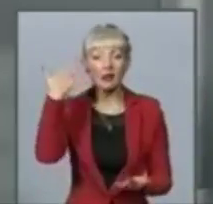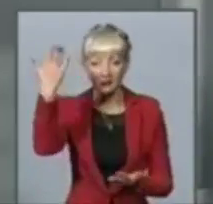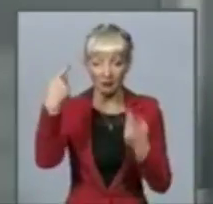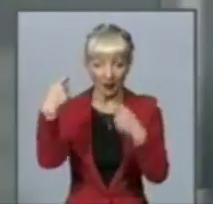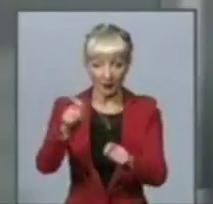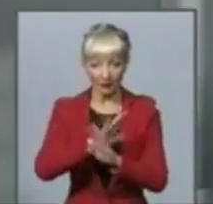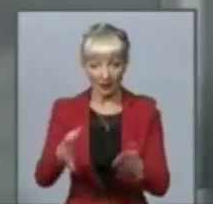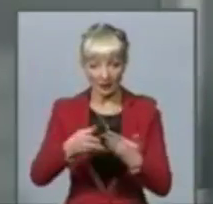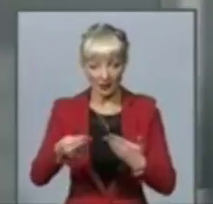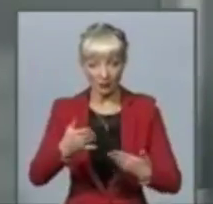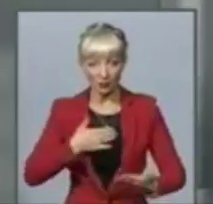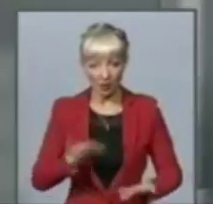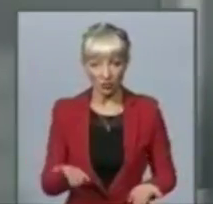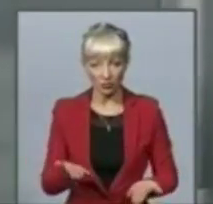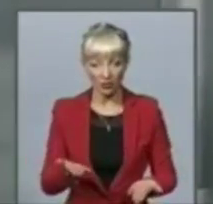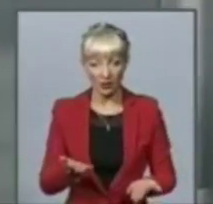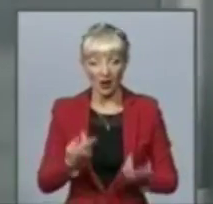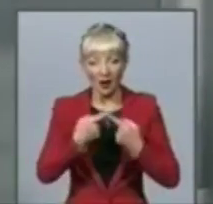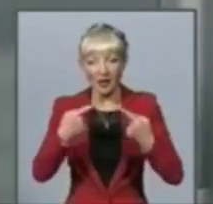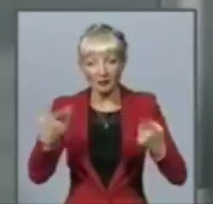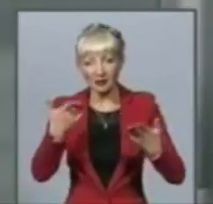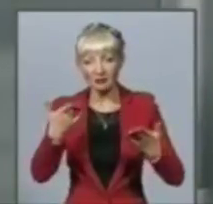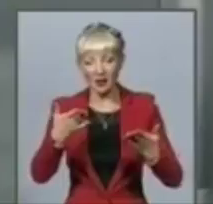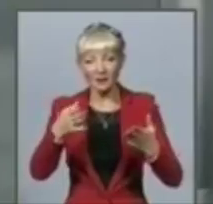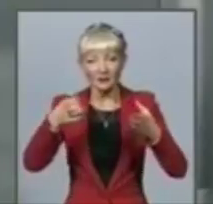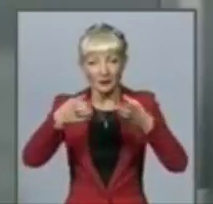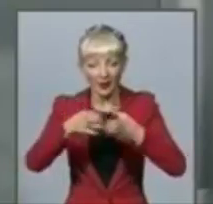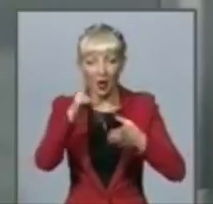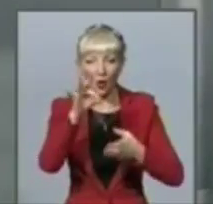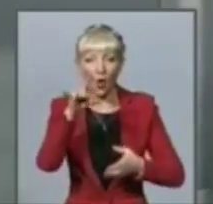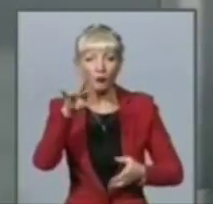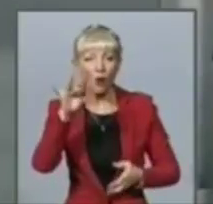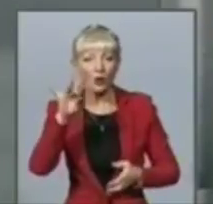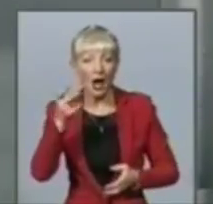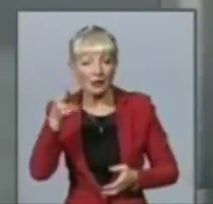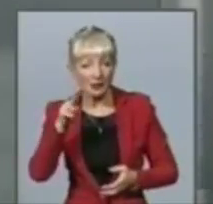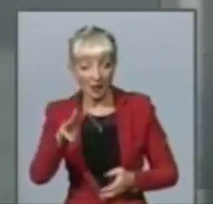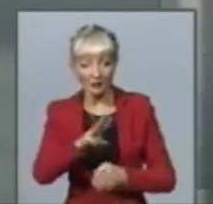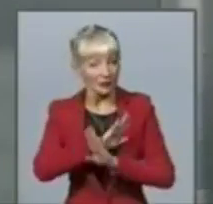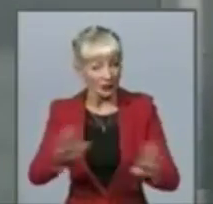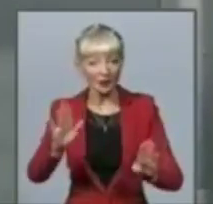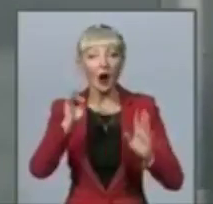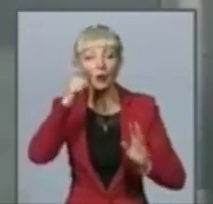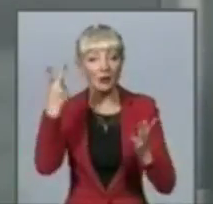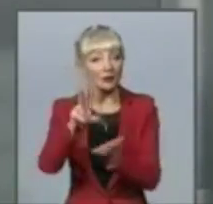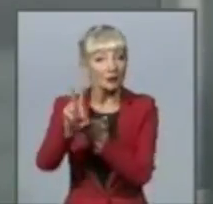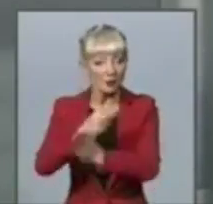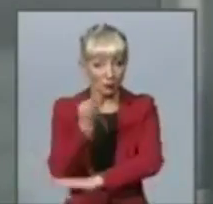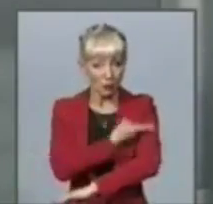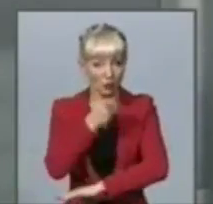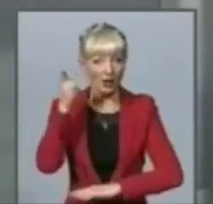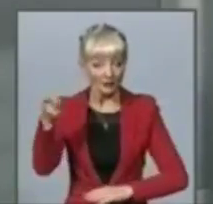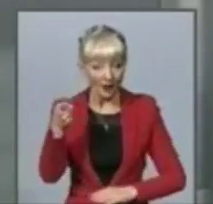якимось мультинаціональним корпораціям, які її хочуть скупити, а українцям. Треба брати за приклад Польщу. В Польщі